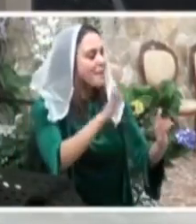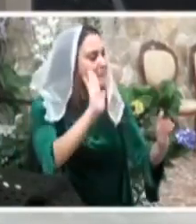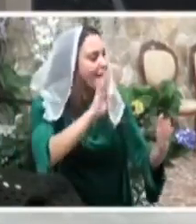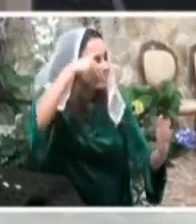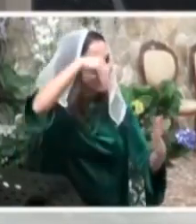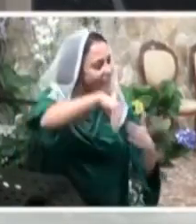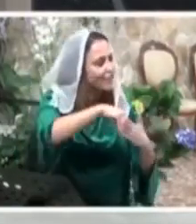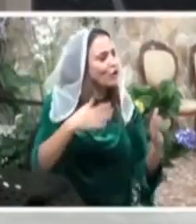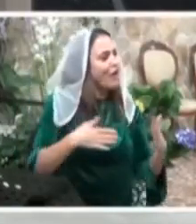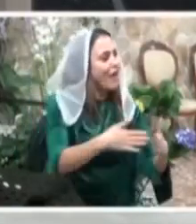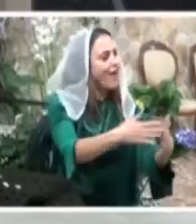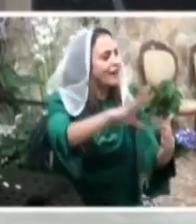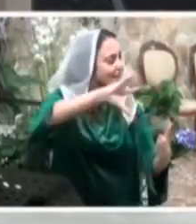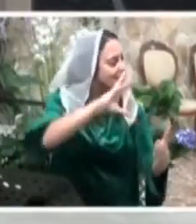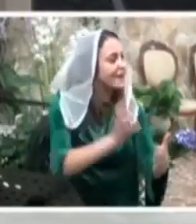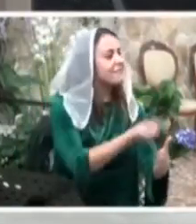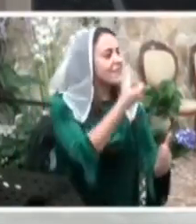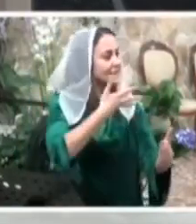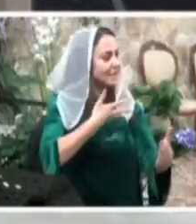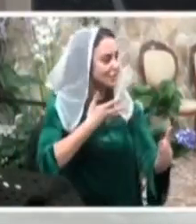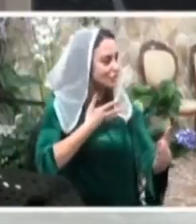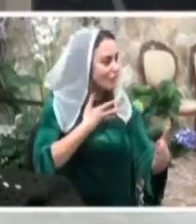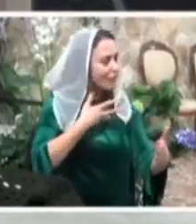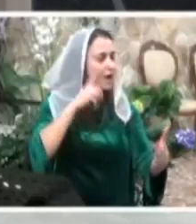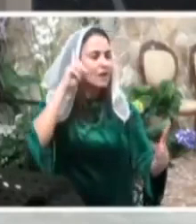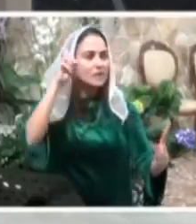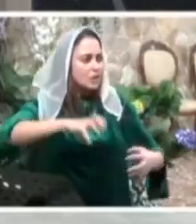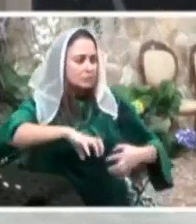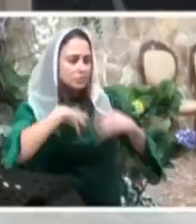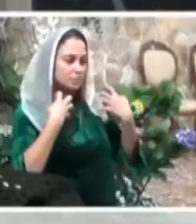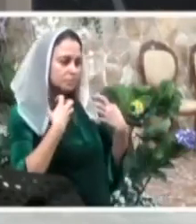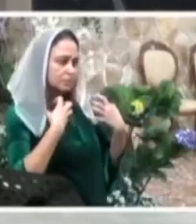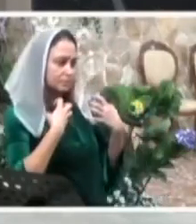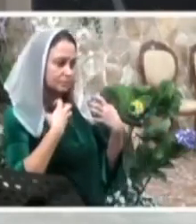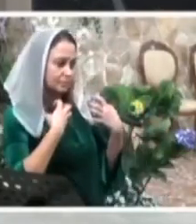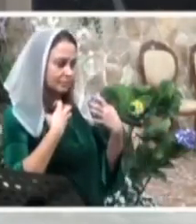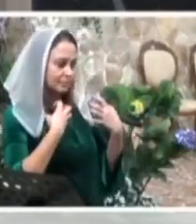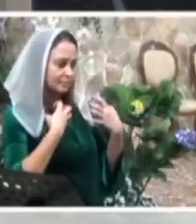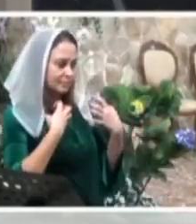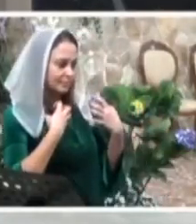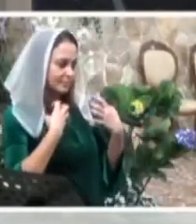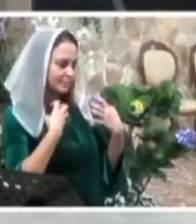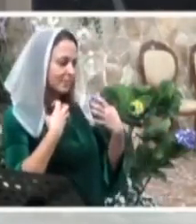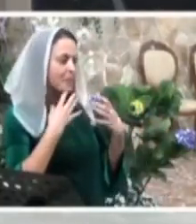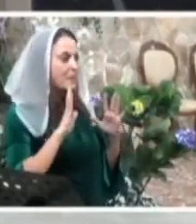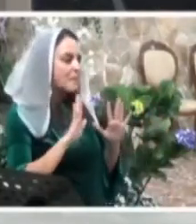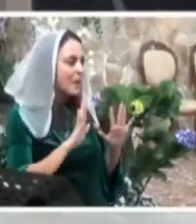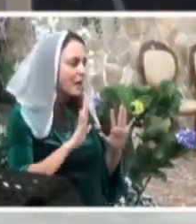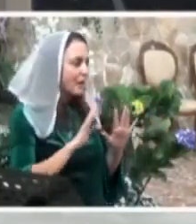di giudizio, l'ira di Dio è stata preannunciata, ma